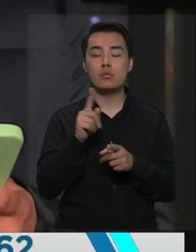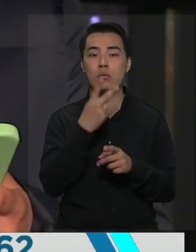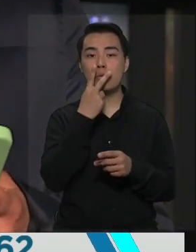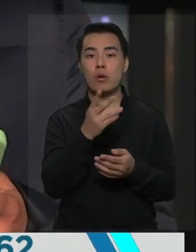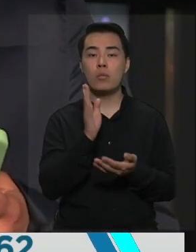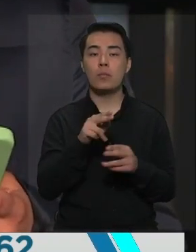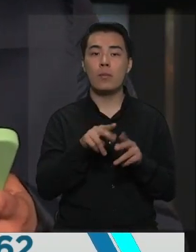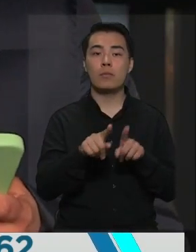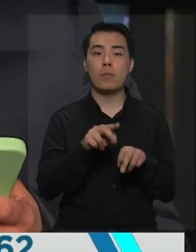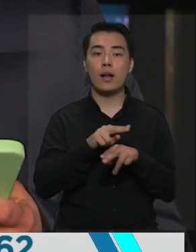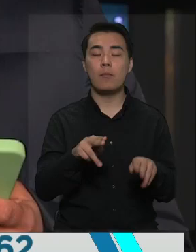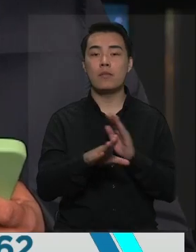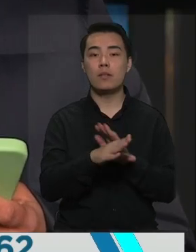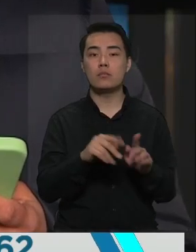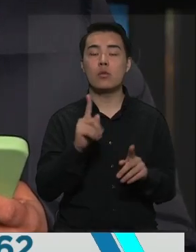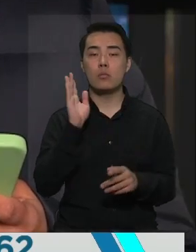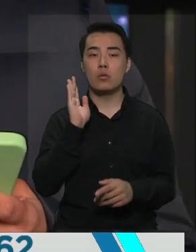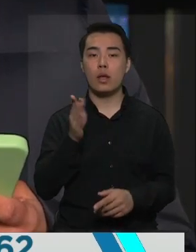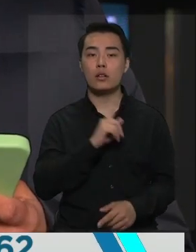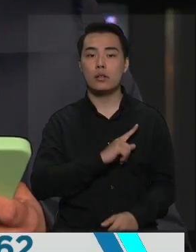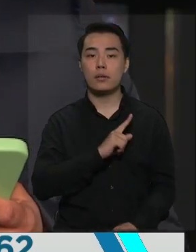мониторить парламентские выборы